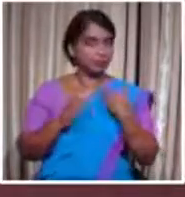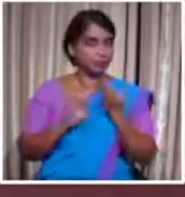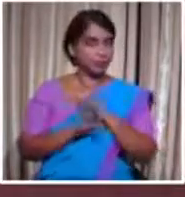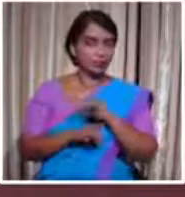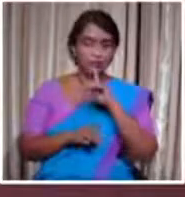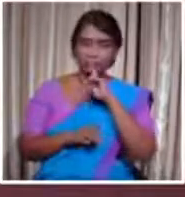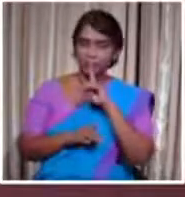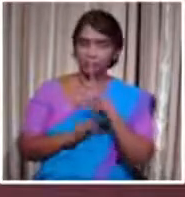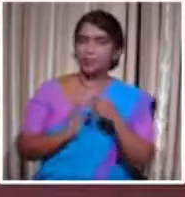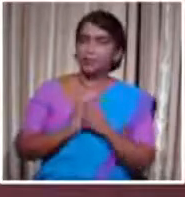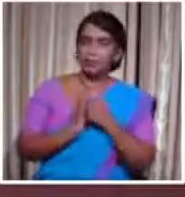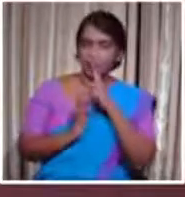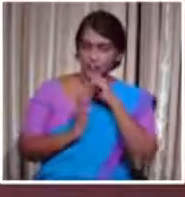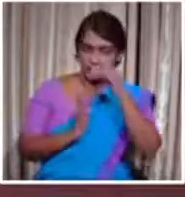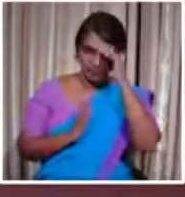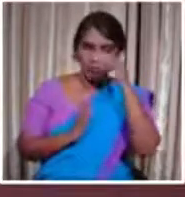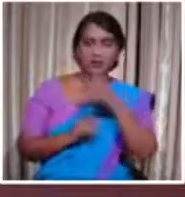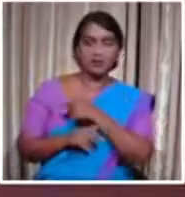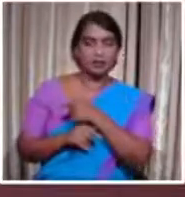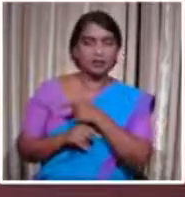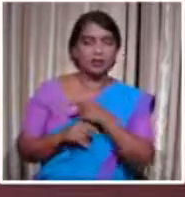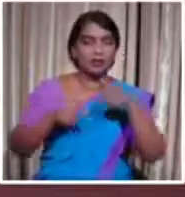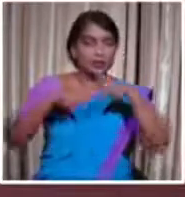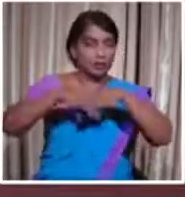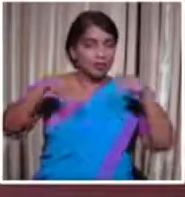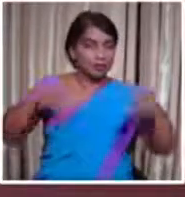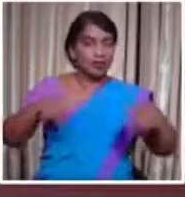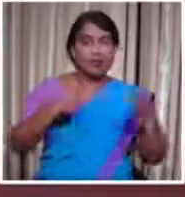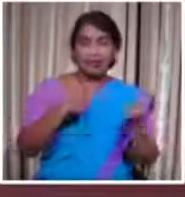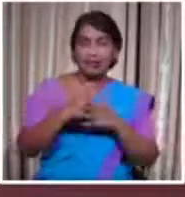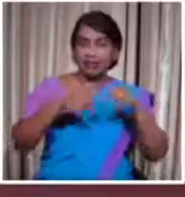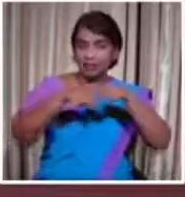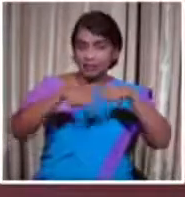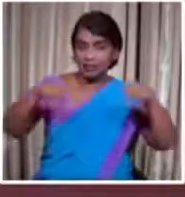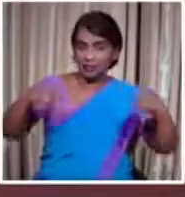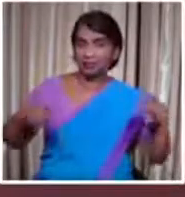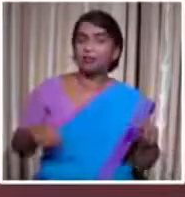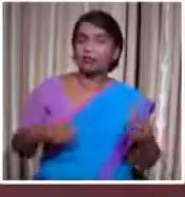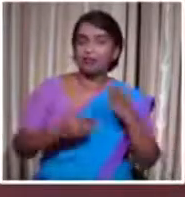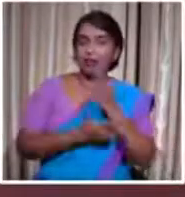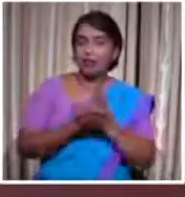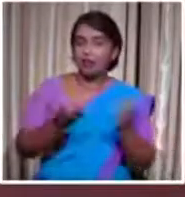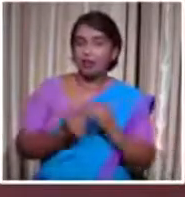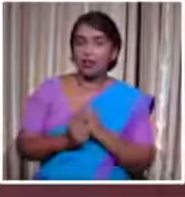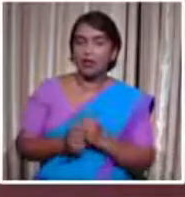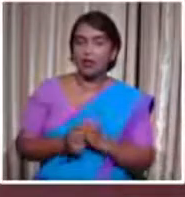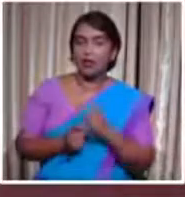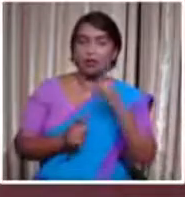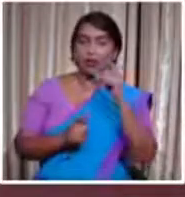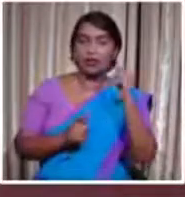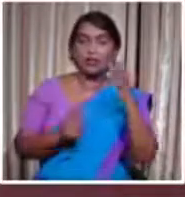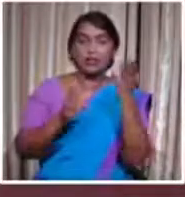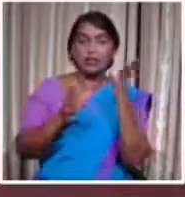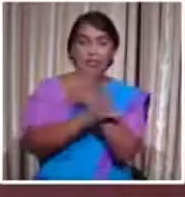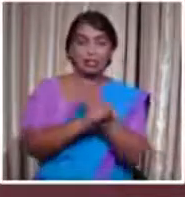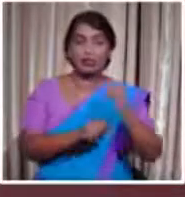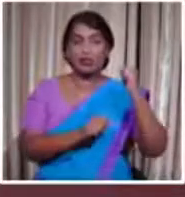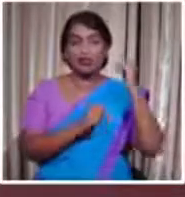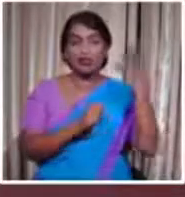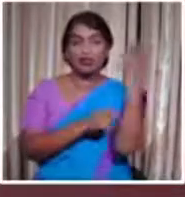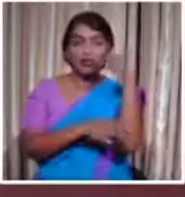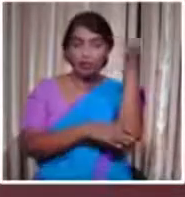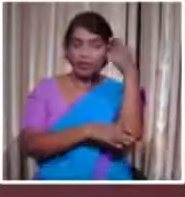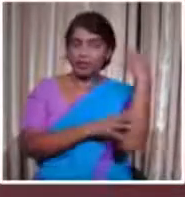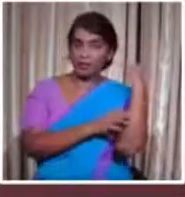කරු කතානායකතුමනි ඒ කොටස් වැට චීනත් චට්ටි කොටස් අරන් යන්නේ එකටි කොට අතකින් සිංහ කොඩිය අරගෙන ඒ